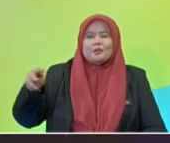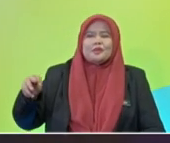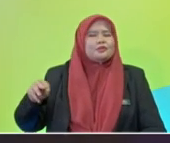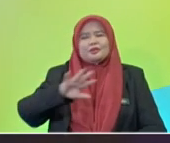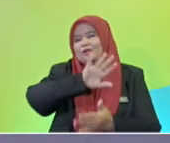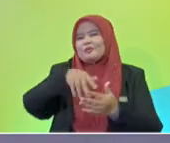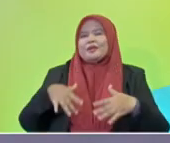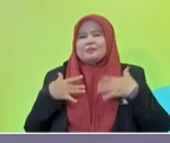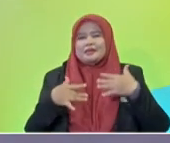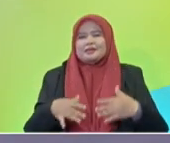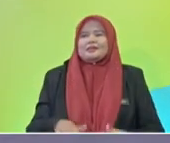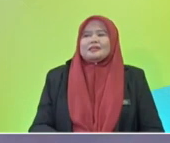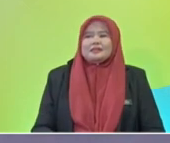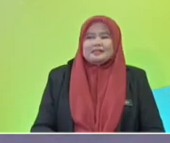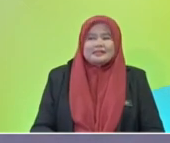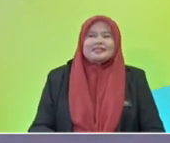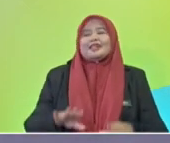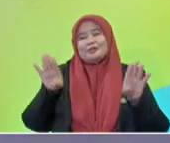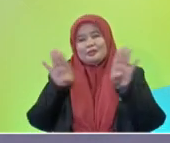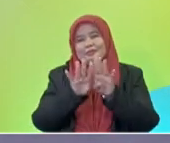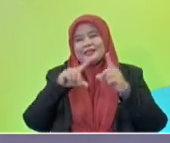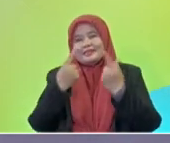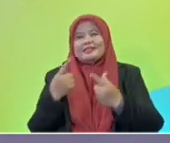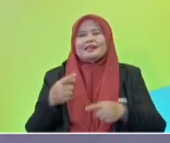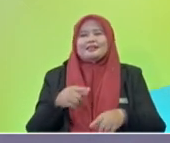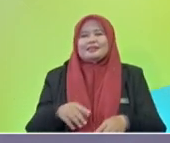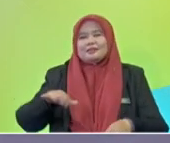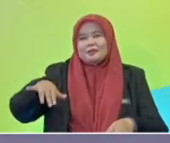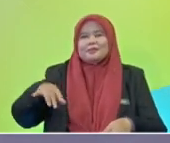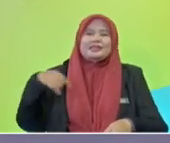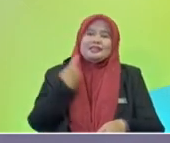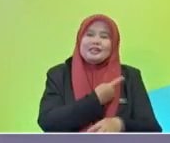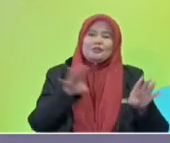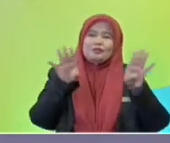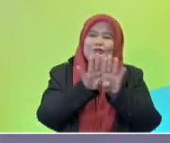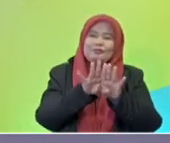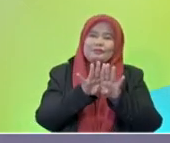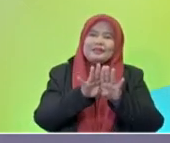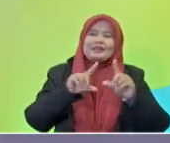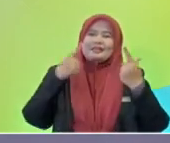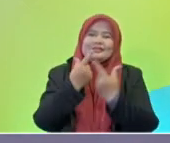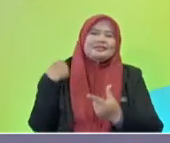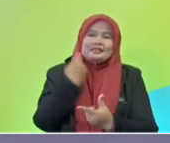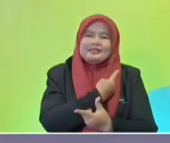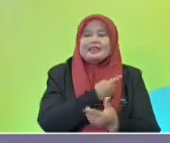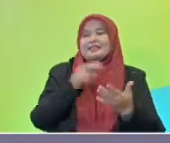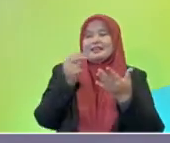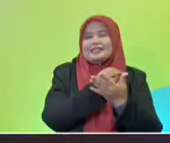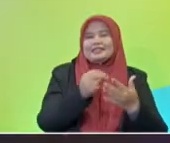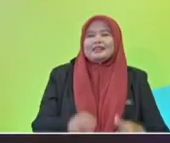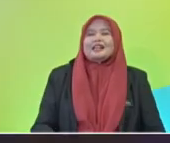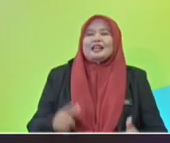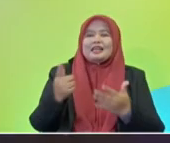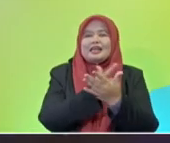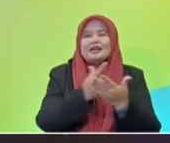yang cemerlang Cikgu kita nak tutup kelas kita dah pada hari ini tetapi sebelum kita tutup kelas kita kita nak menyanyi lagu apa Cikgu mutu